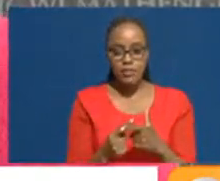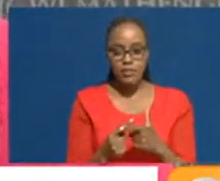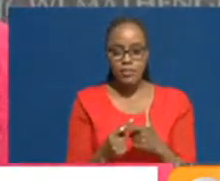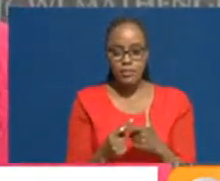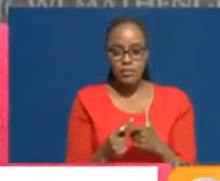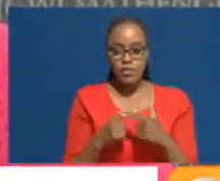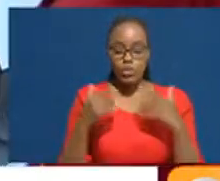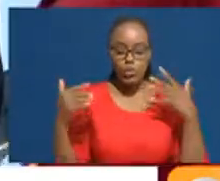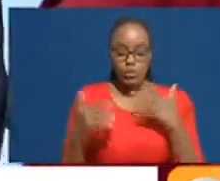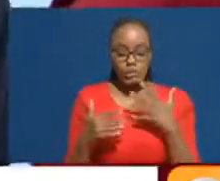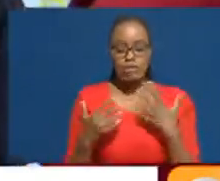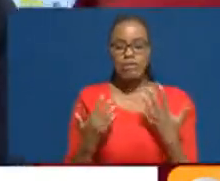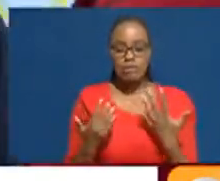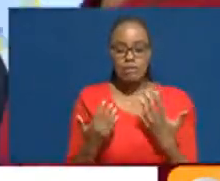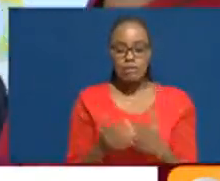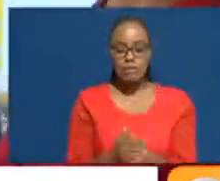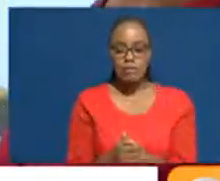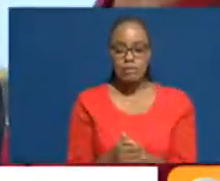unastuka.